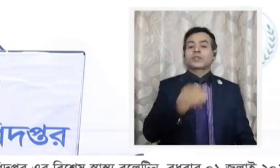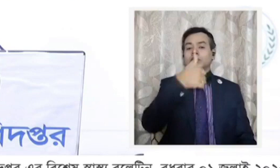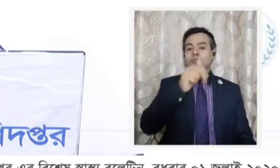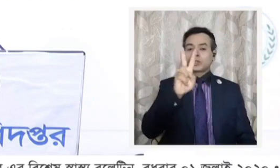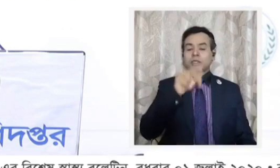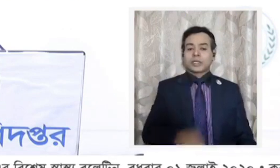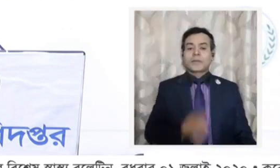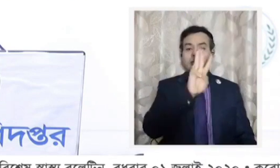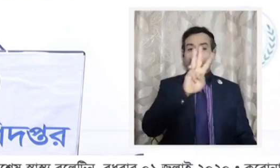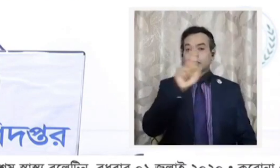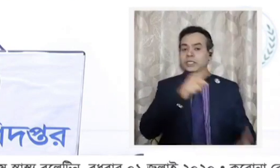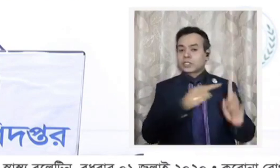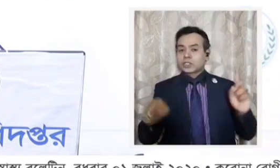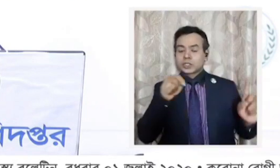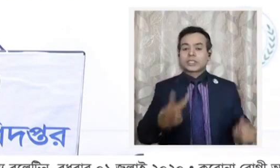41 থেকে 50 বছরের 14.99%,